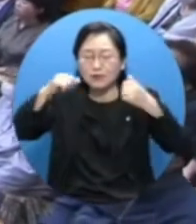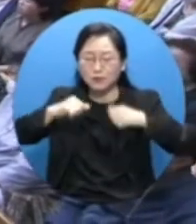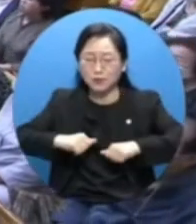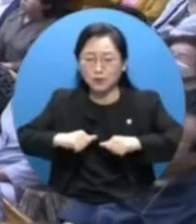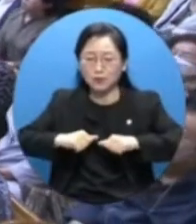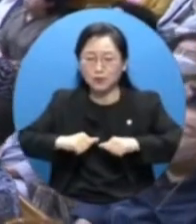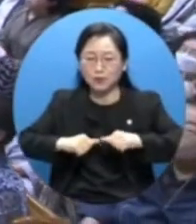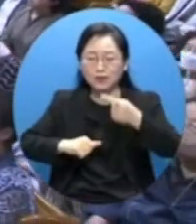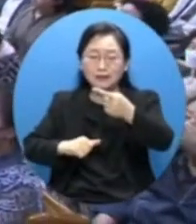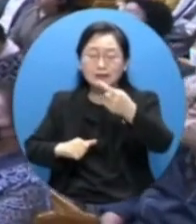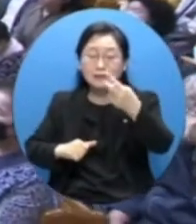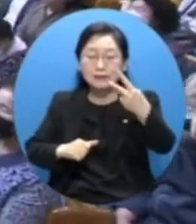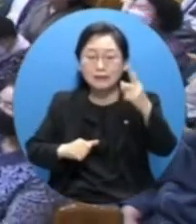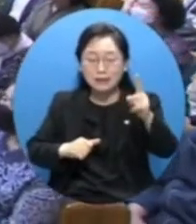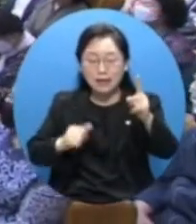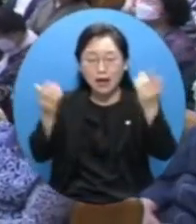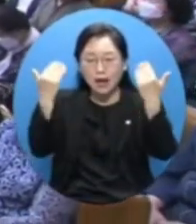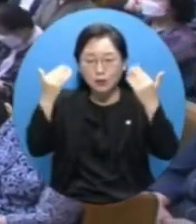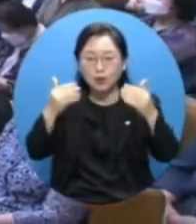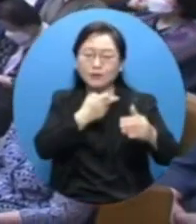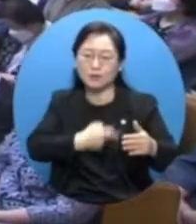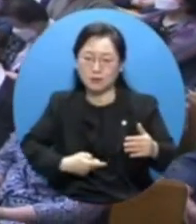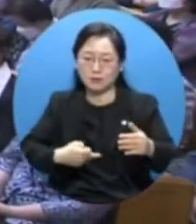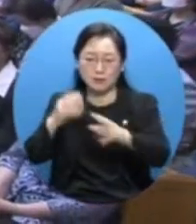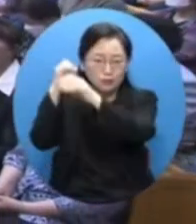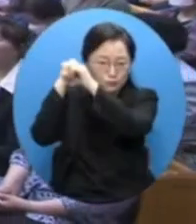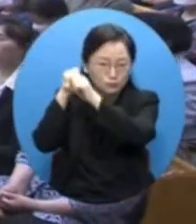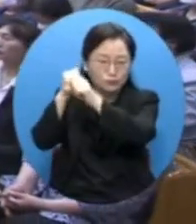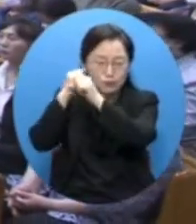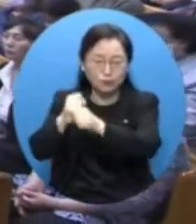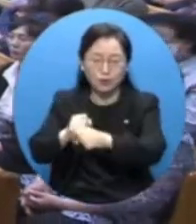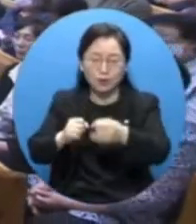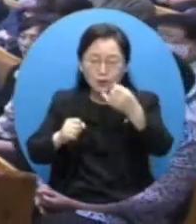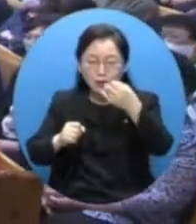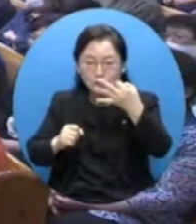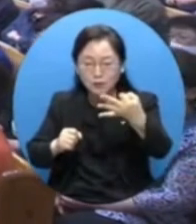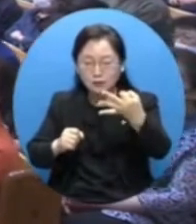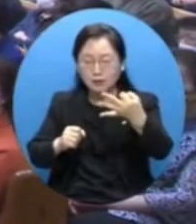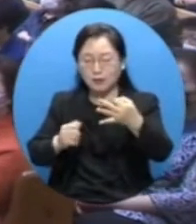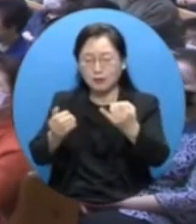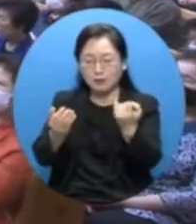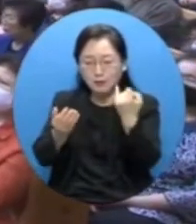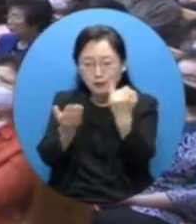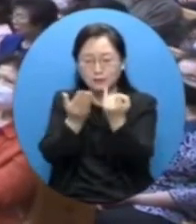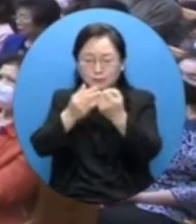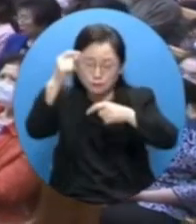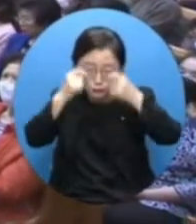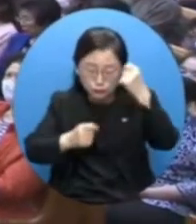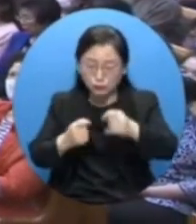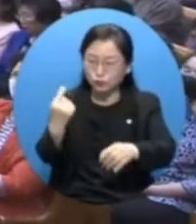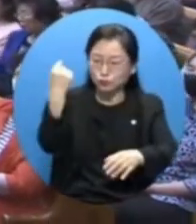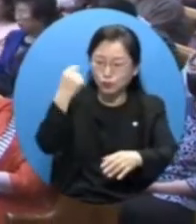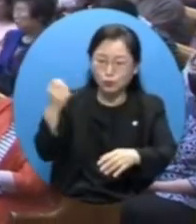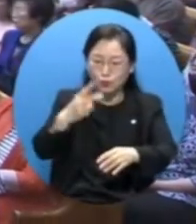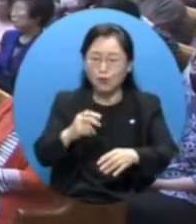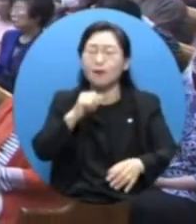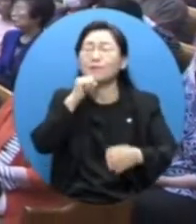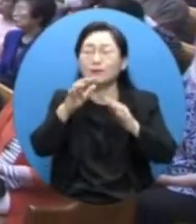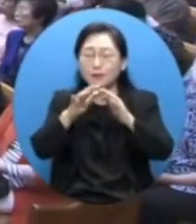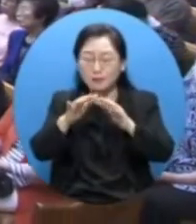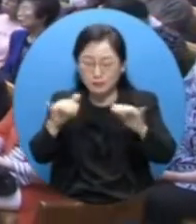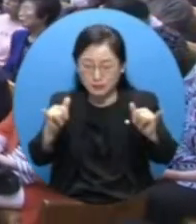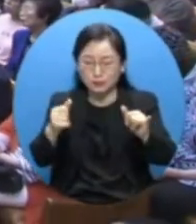일학교 제자들이 운구를 맡았고 13명의 양딸이 울며 뒤를 따라갔고 수백 명의 거지들 그 뒤로 한센병